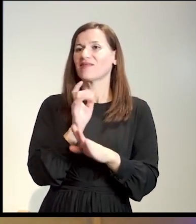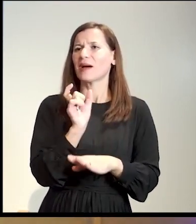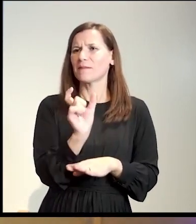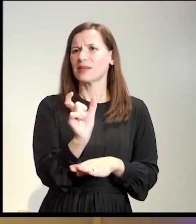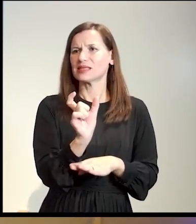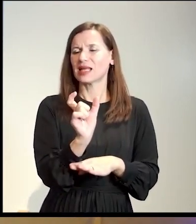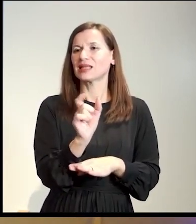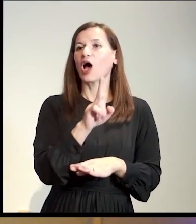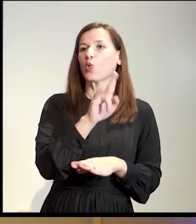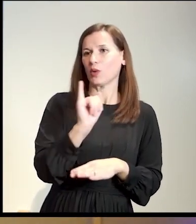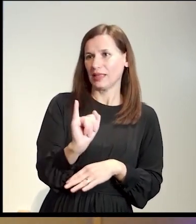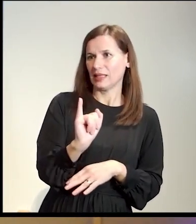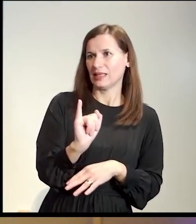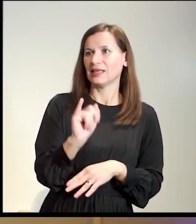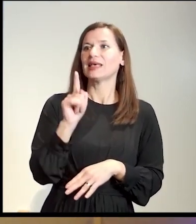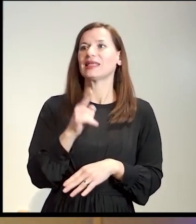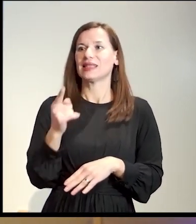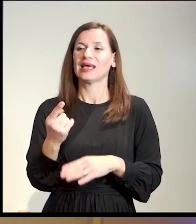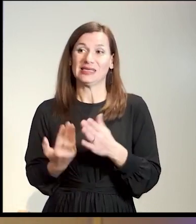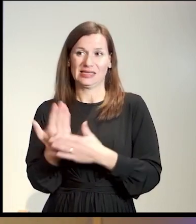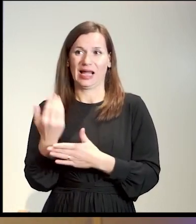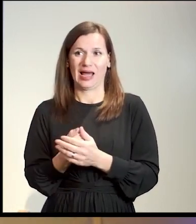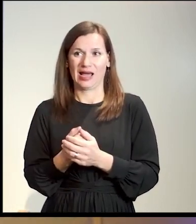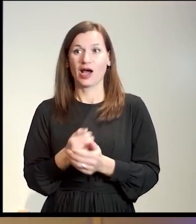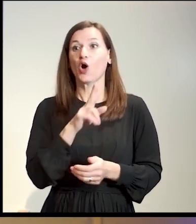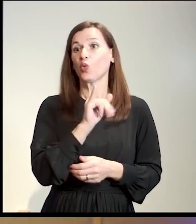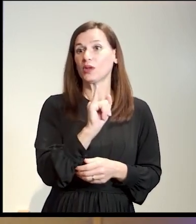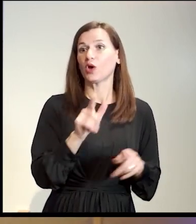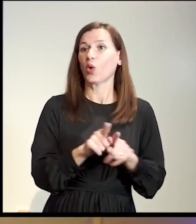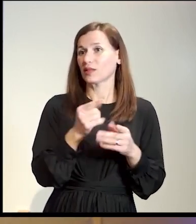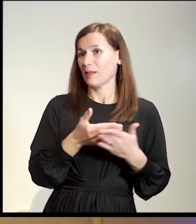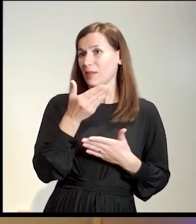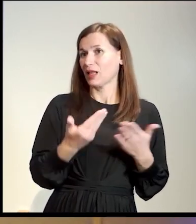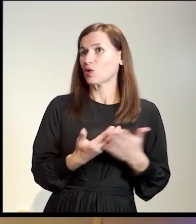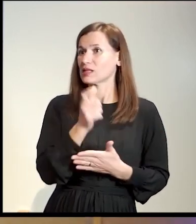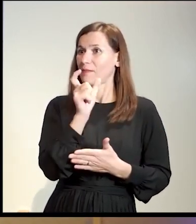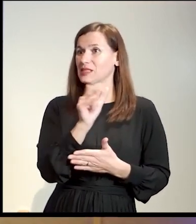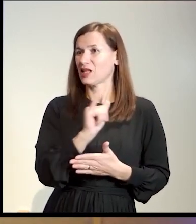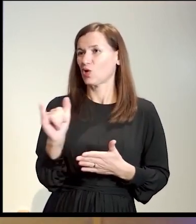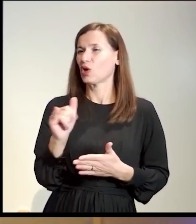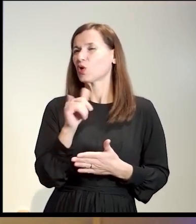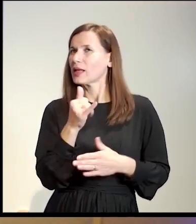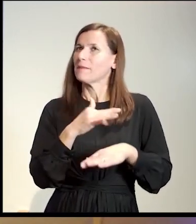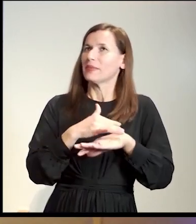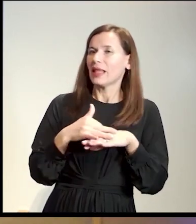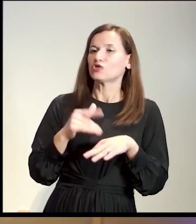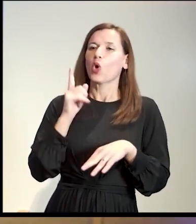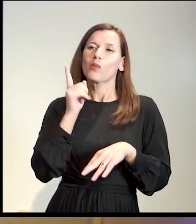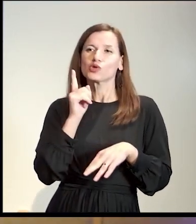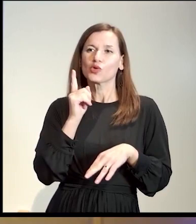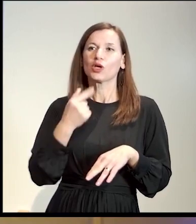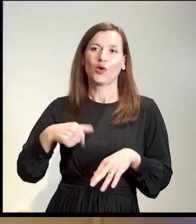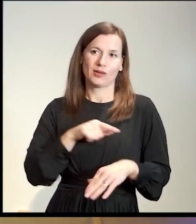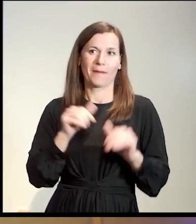in zao. Uji kot predlog za besedo leta je opozorilo, nežno opozorilo, da moramo